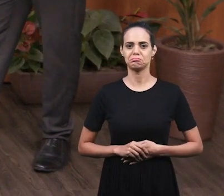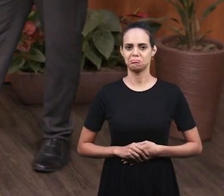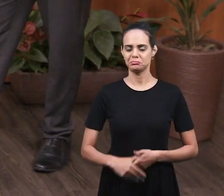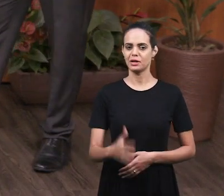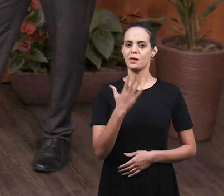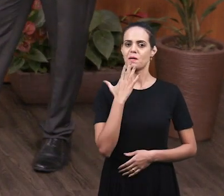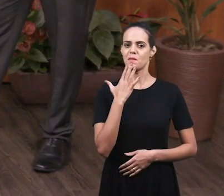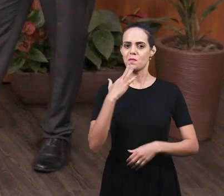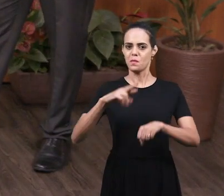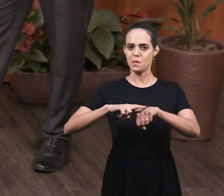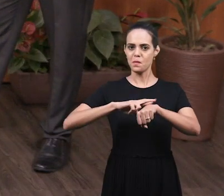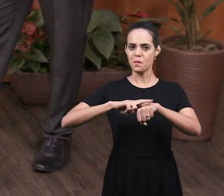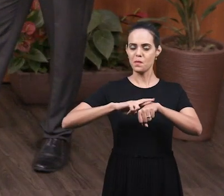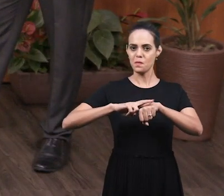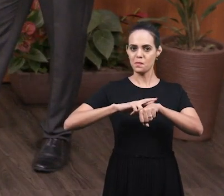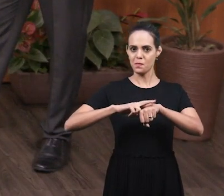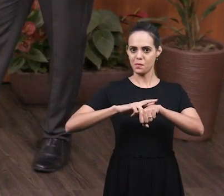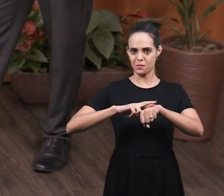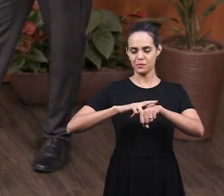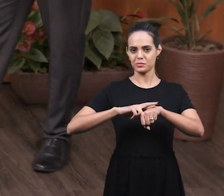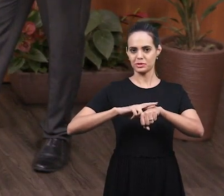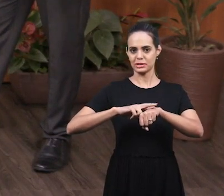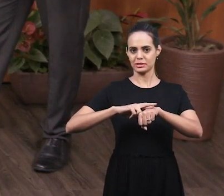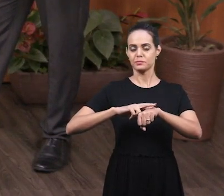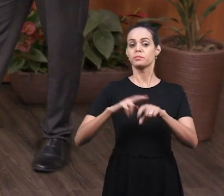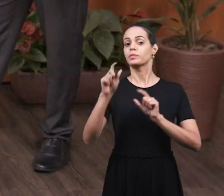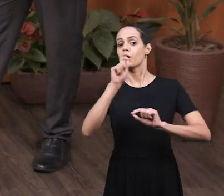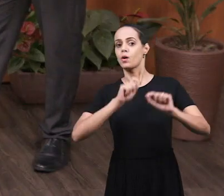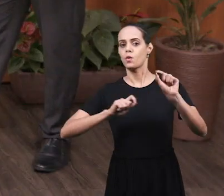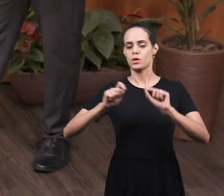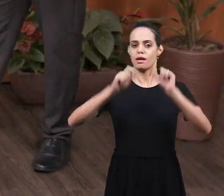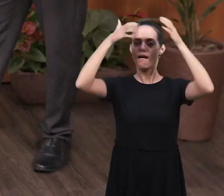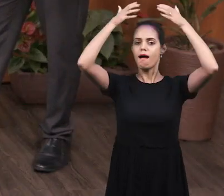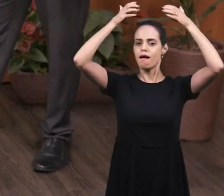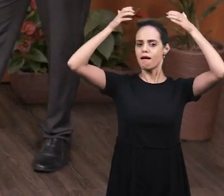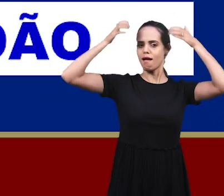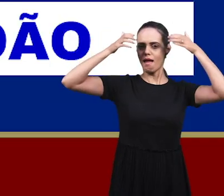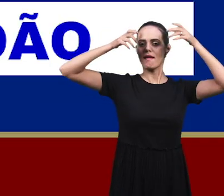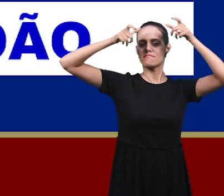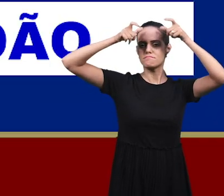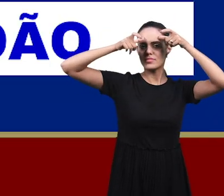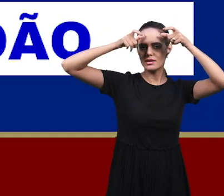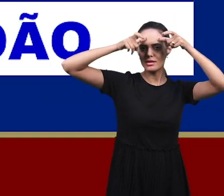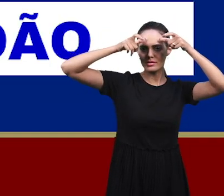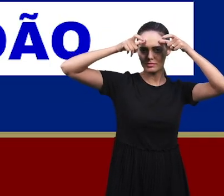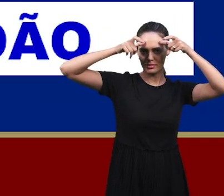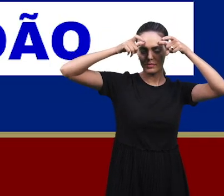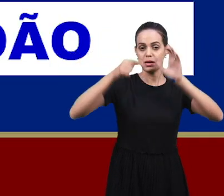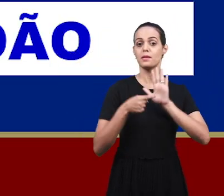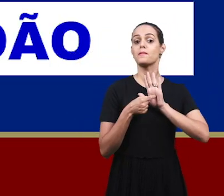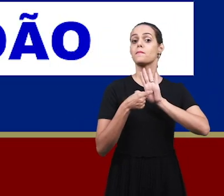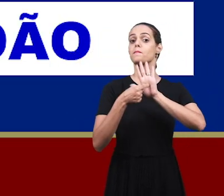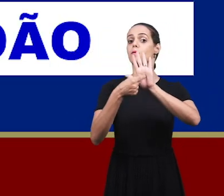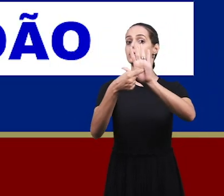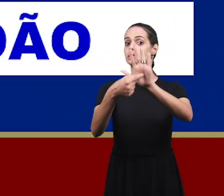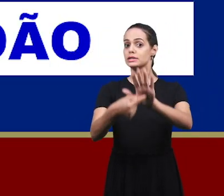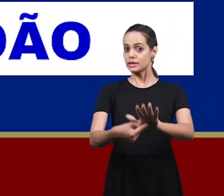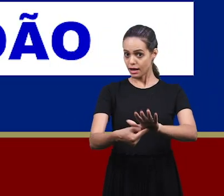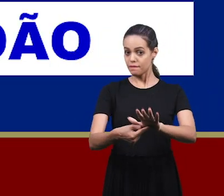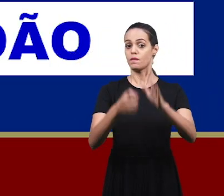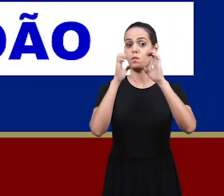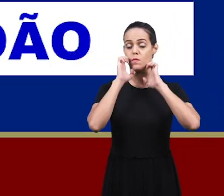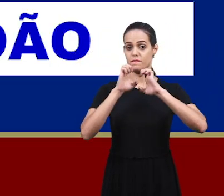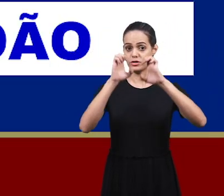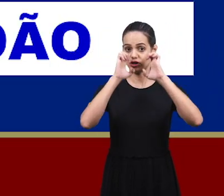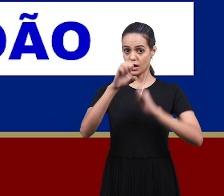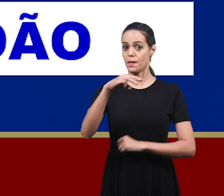Le pourpre pointe prophétiquement vers la royauté, qui pointe vers l'évangile de